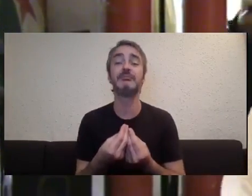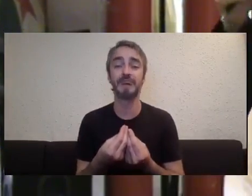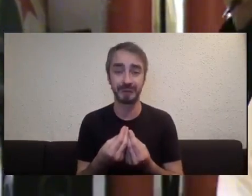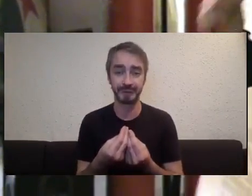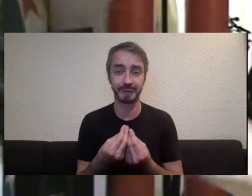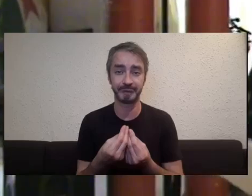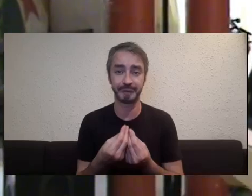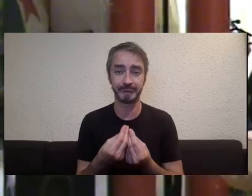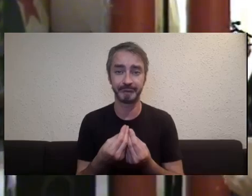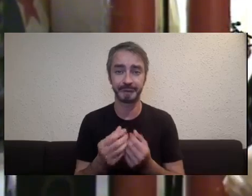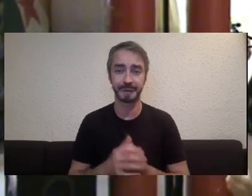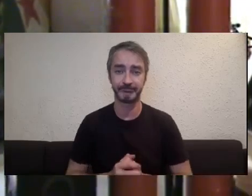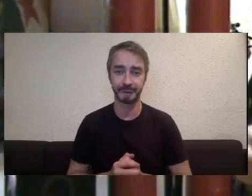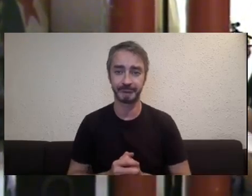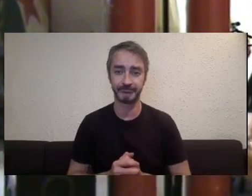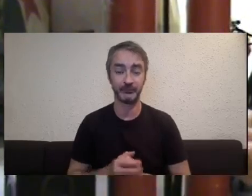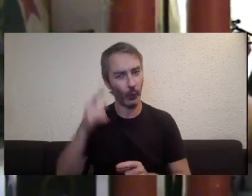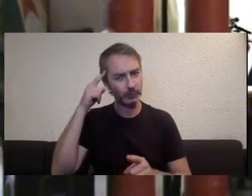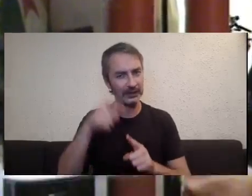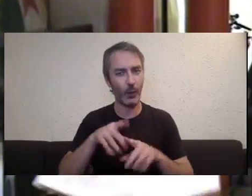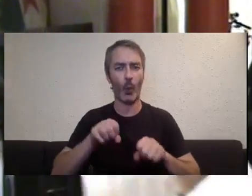vam ajuntar per